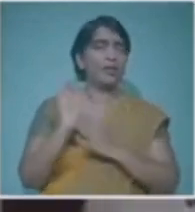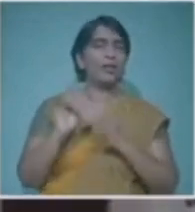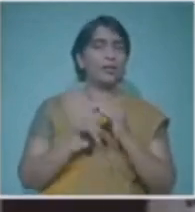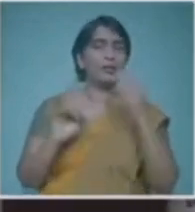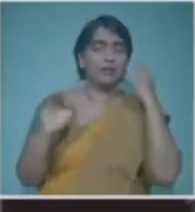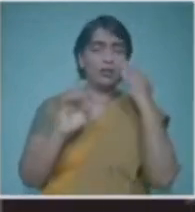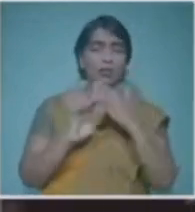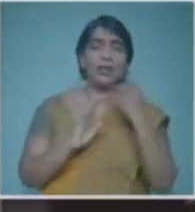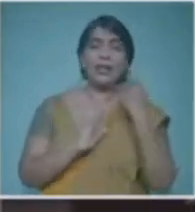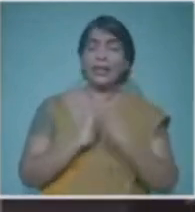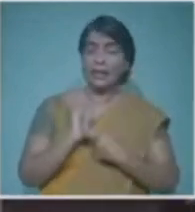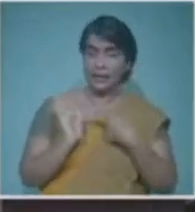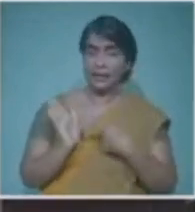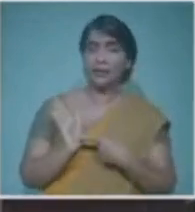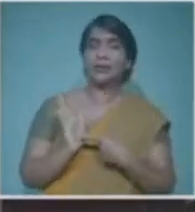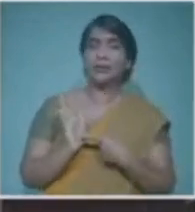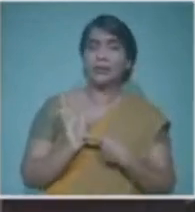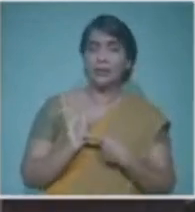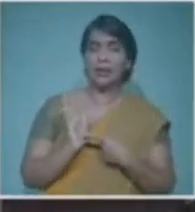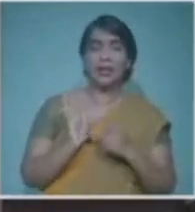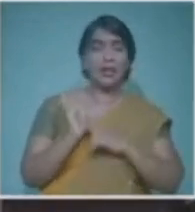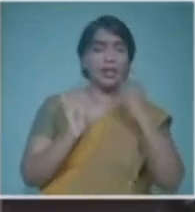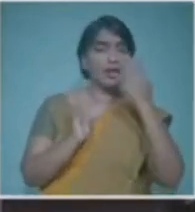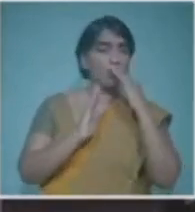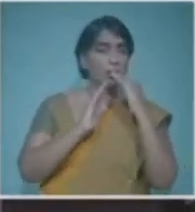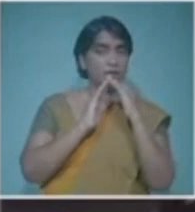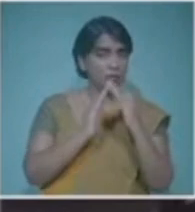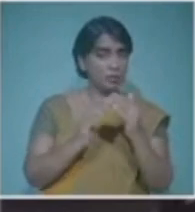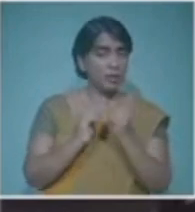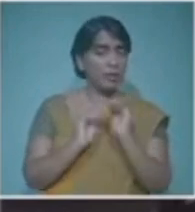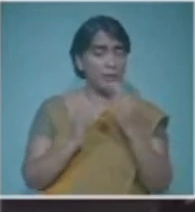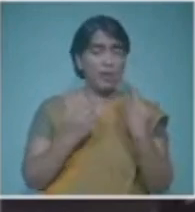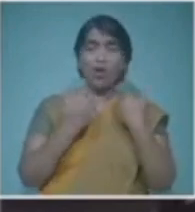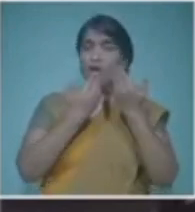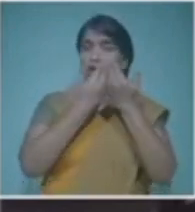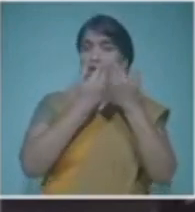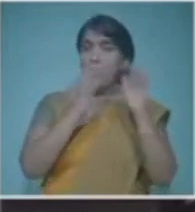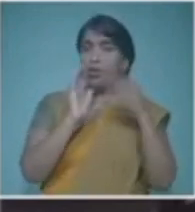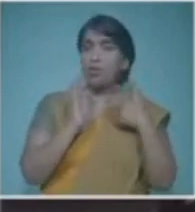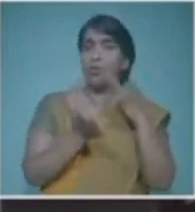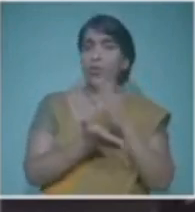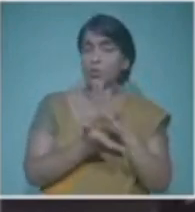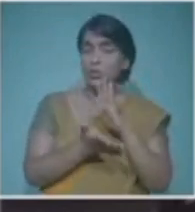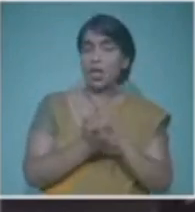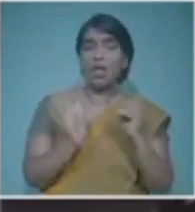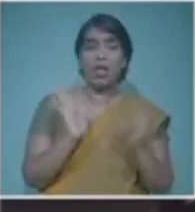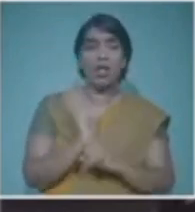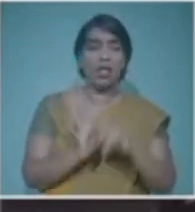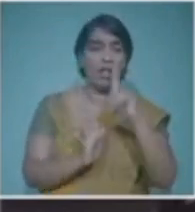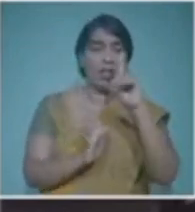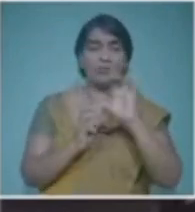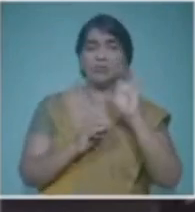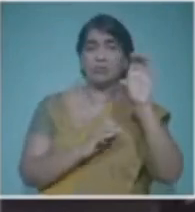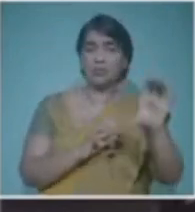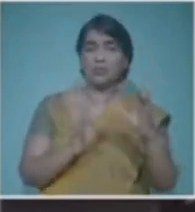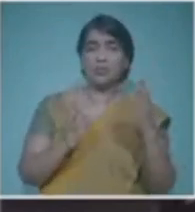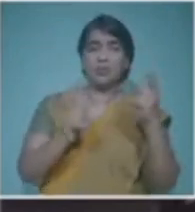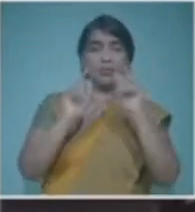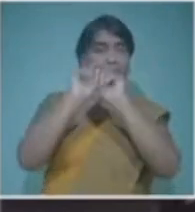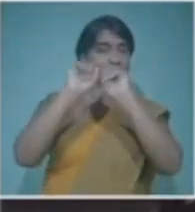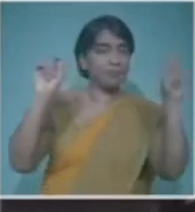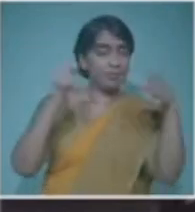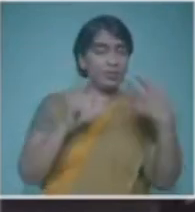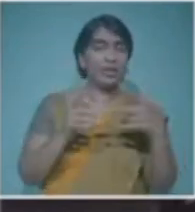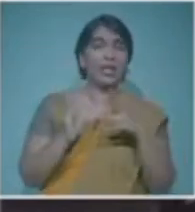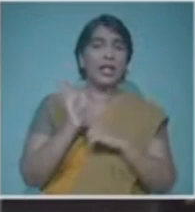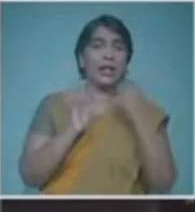සඳහා චක්‍රලේඛනයේ ඒ ජාතික පාසලක් කිරීම සඳහා විවෘත කිරීමේ උත්සවයට ලක්ෂයක් දුන්නා පලකේ ගහලා විවෘත කරන්න ලක්ෂයක් දුන්නා